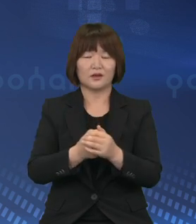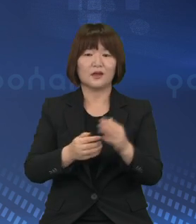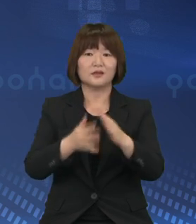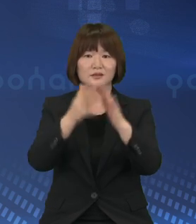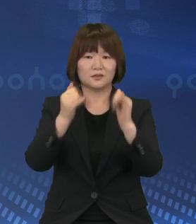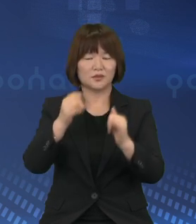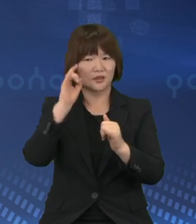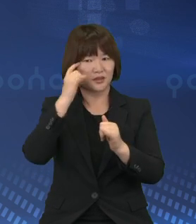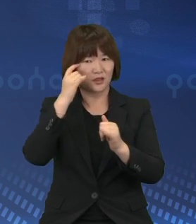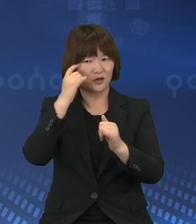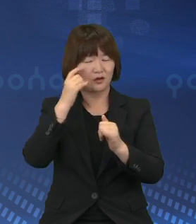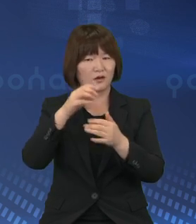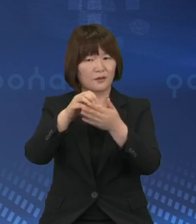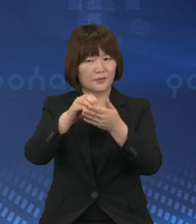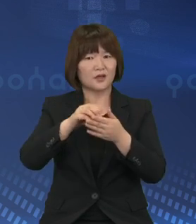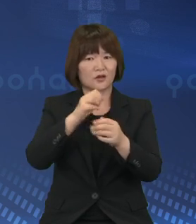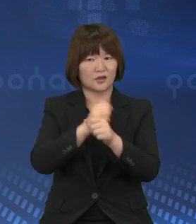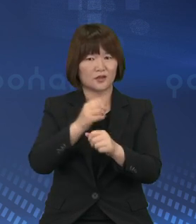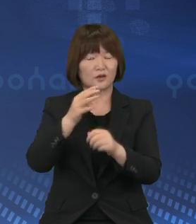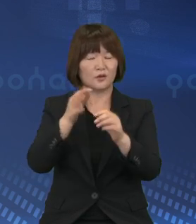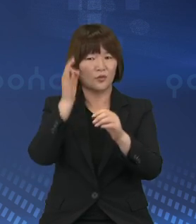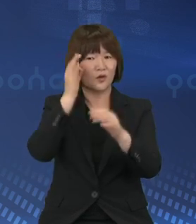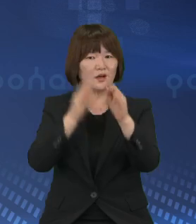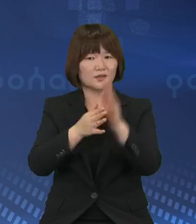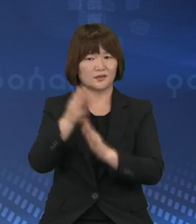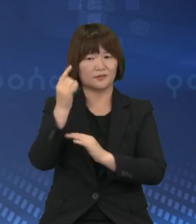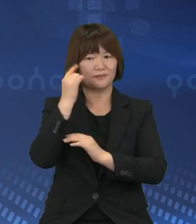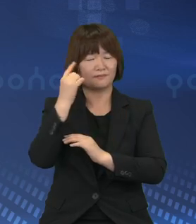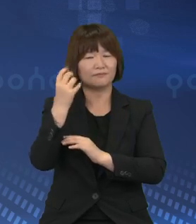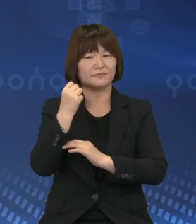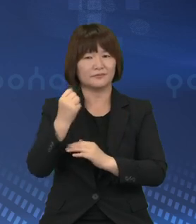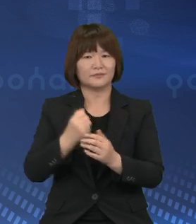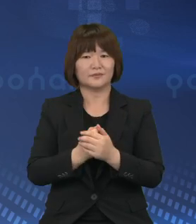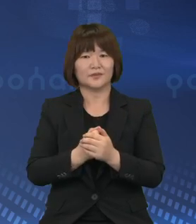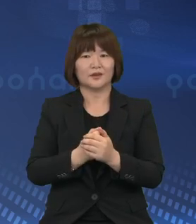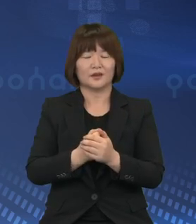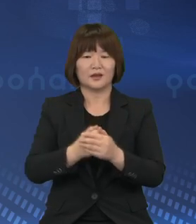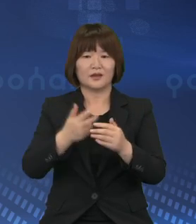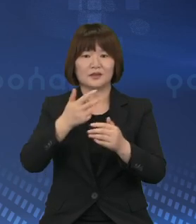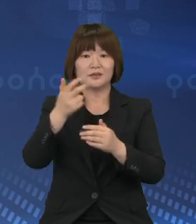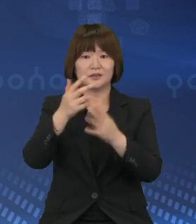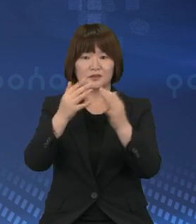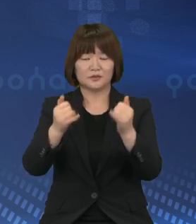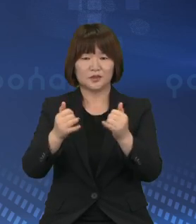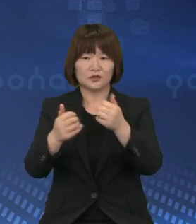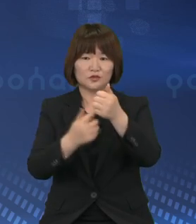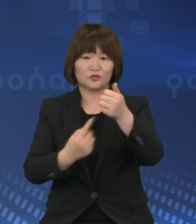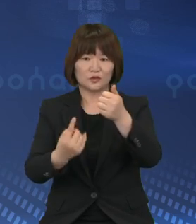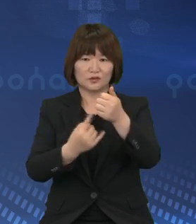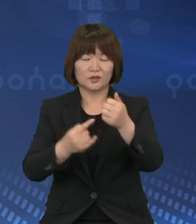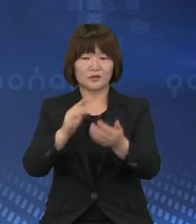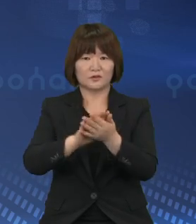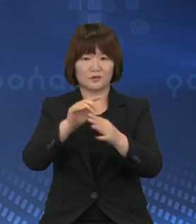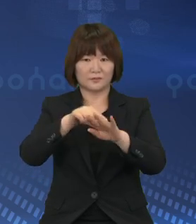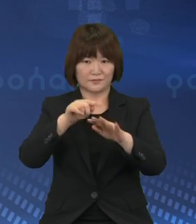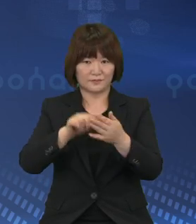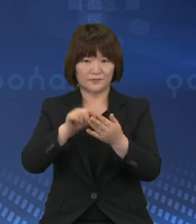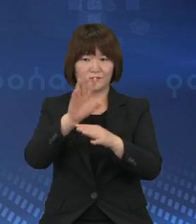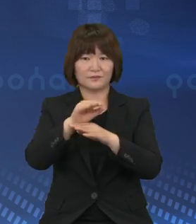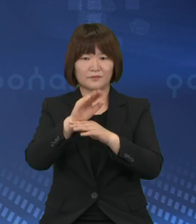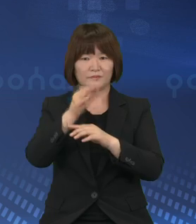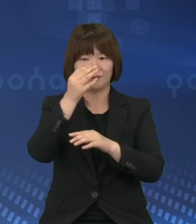의견을 시책에 꼼꼼히 반영하겠다는 포항시의 의지를 가득 담았는데요. 70인 시민위원회의 뜨거운